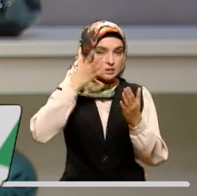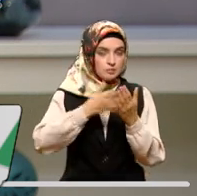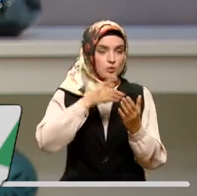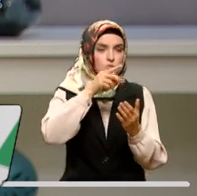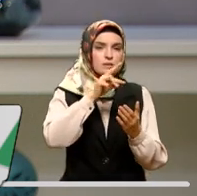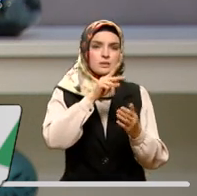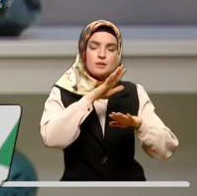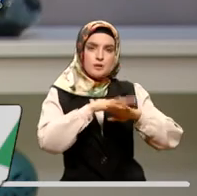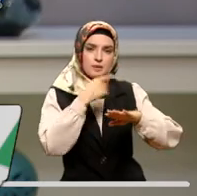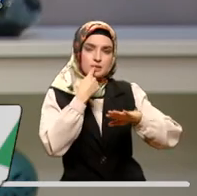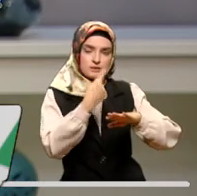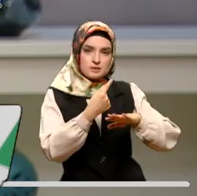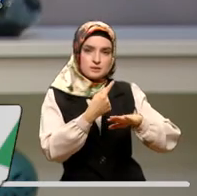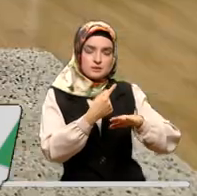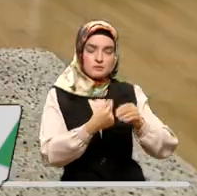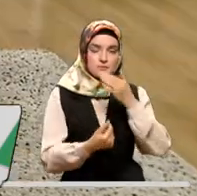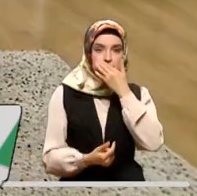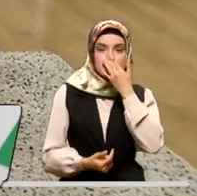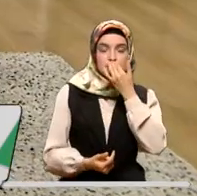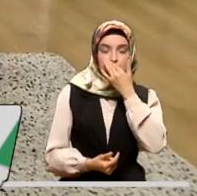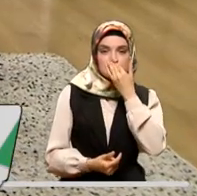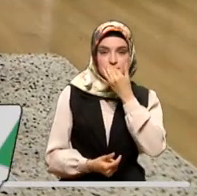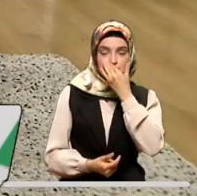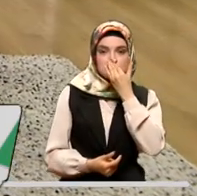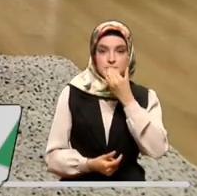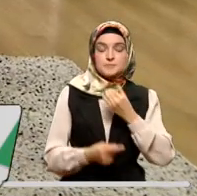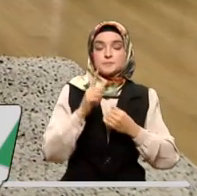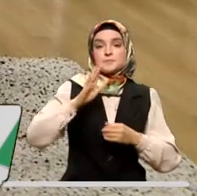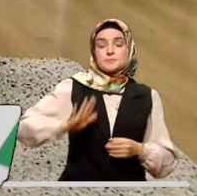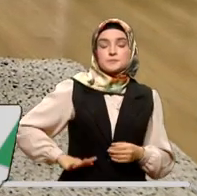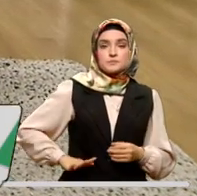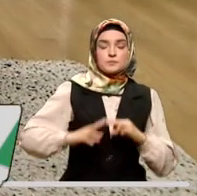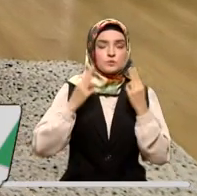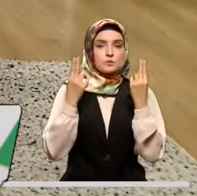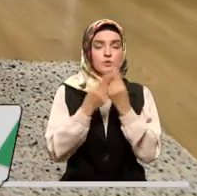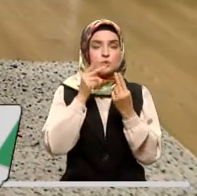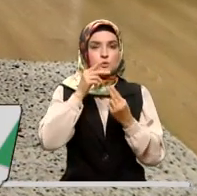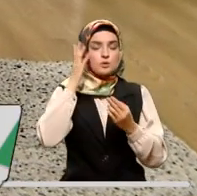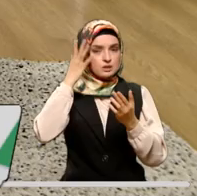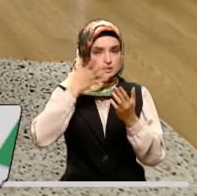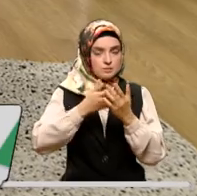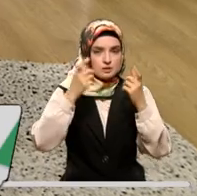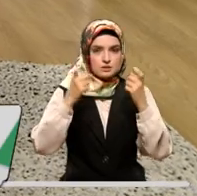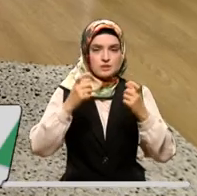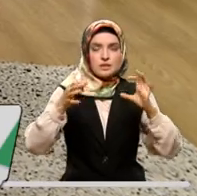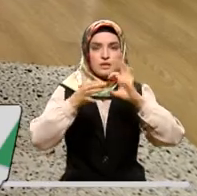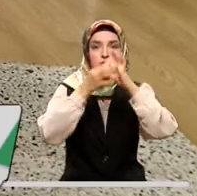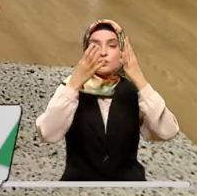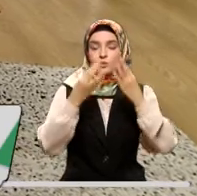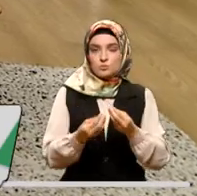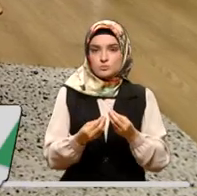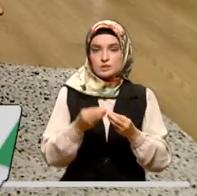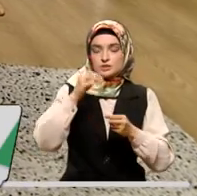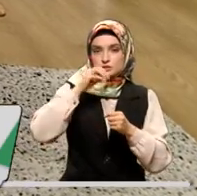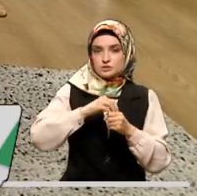Gazali'nin söylediği dört başlıktan biri olarak taklidi zikrettiğinizde, bir çocuğun dünyasında o ibadet mekanıyla ilişkiyi kurmak, o camiyle ilişkiyi